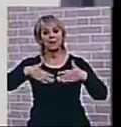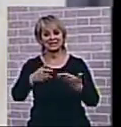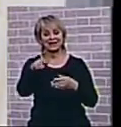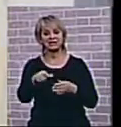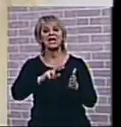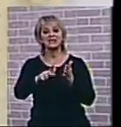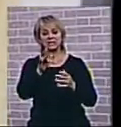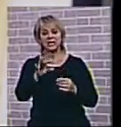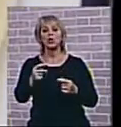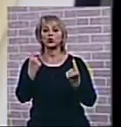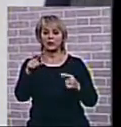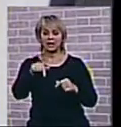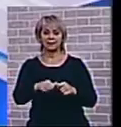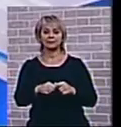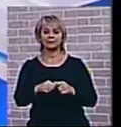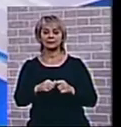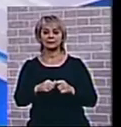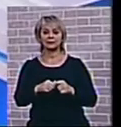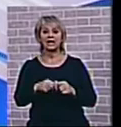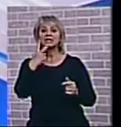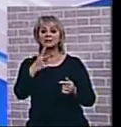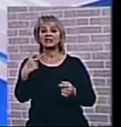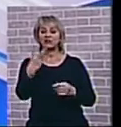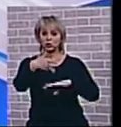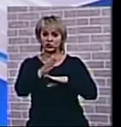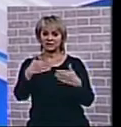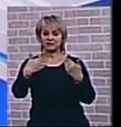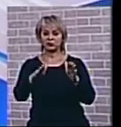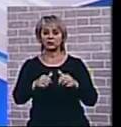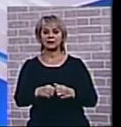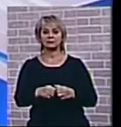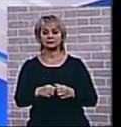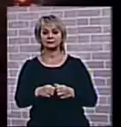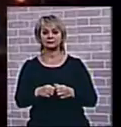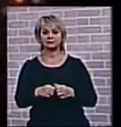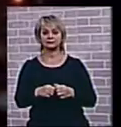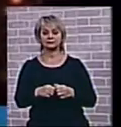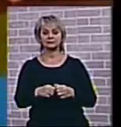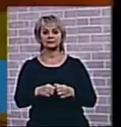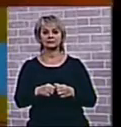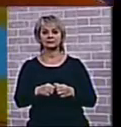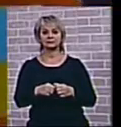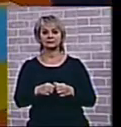с 80-летним юбилеем. Смотрите во второй части выпуска.